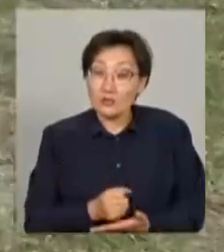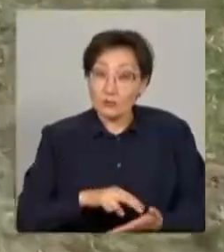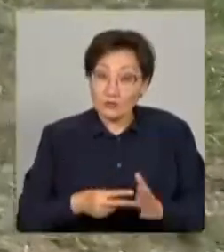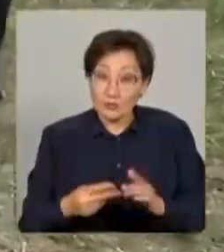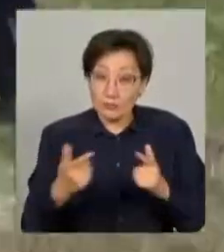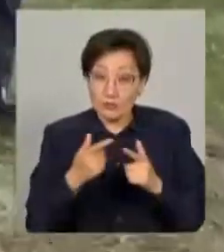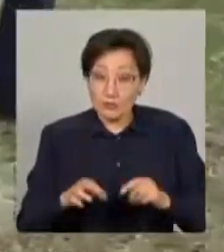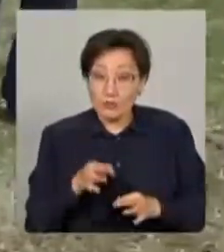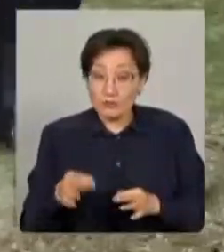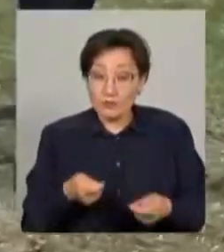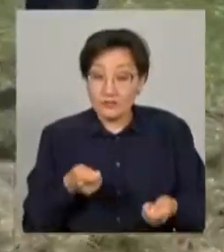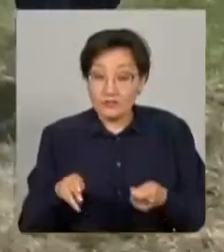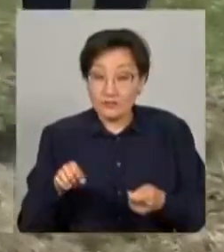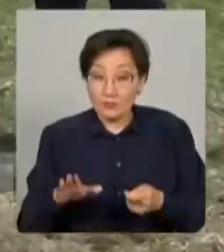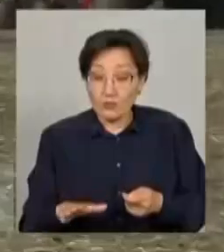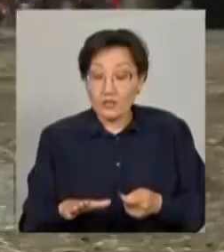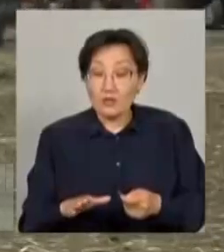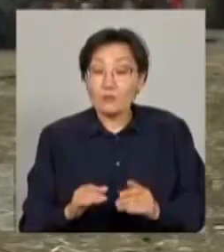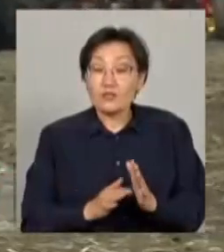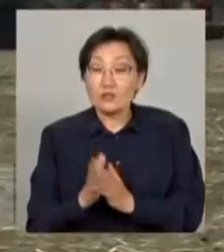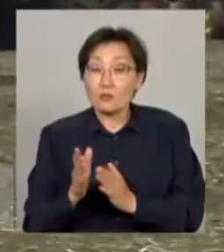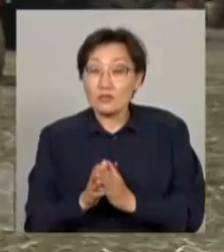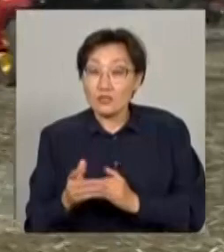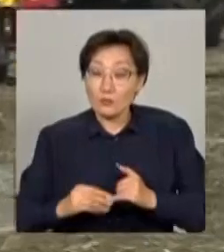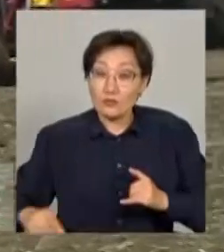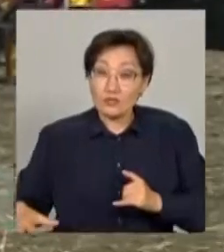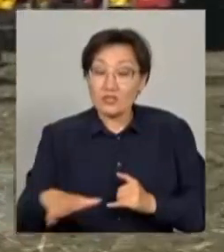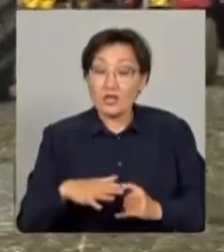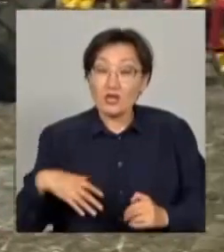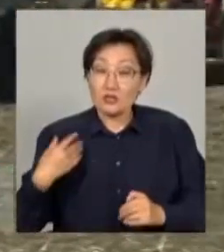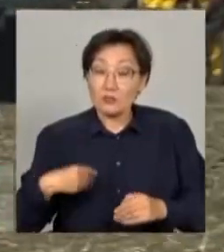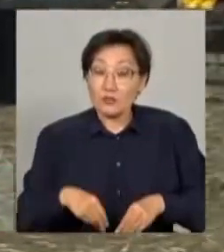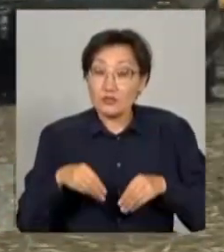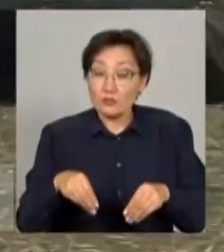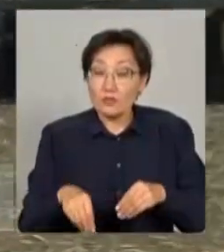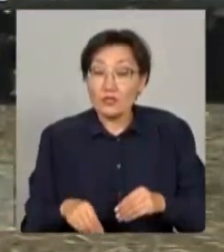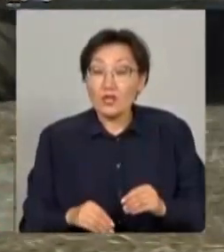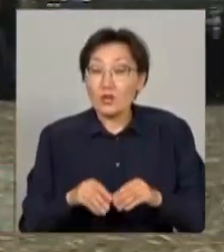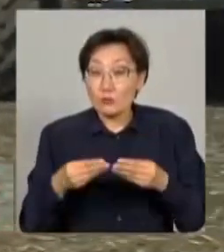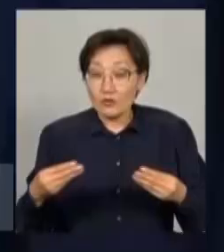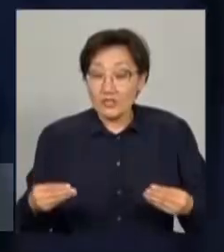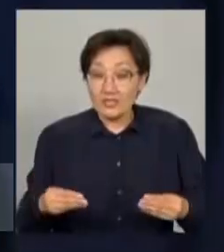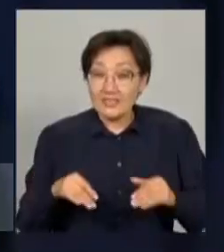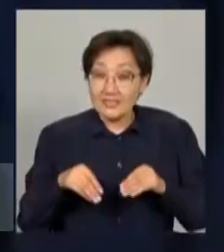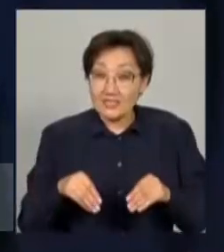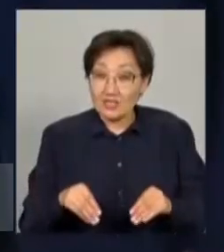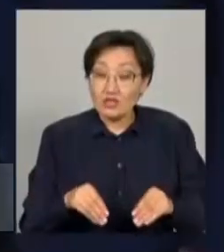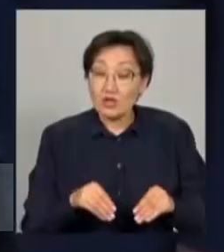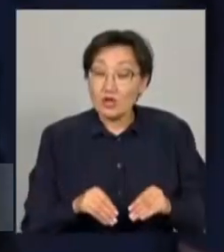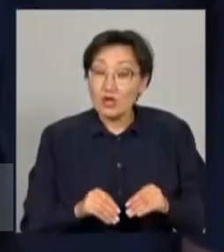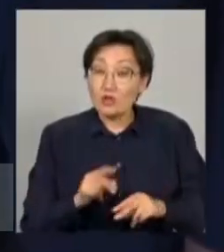Сонымен қатар облыс әкімі Айдарбек Сапаров егістік алқаптарына минералды тыңайтқыш жеткізу, көктемгі егіс жұмыстарына техника жұмылдыру,